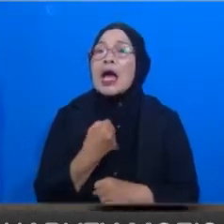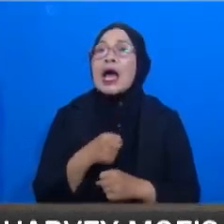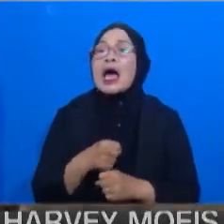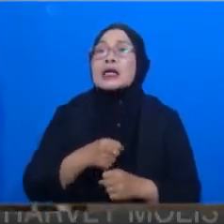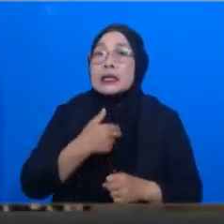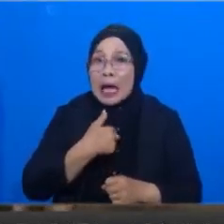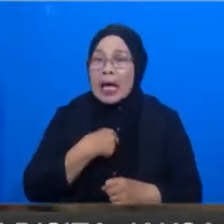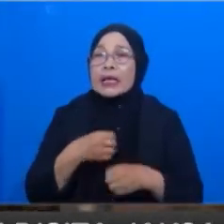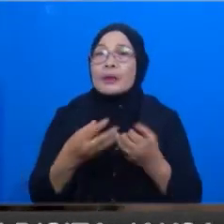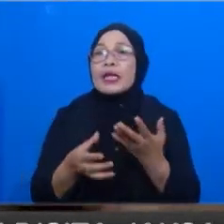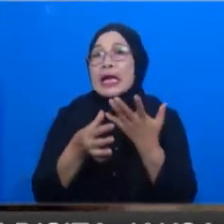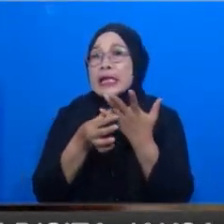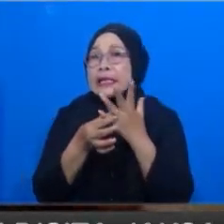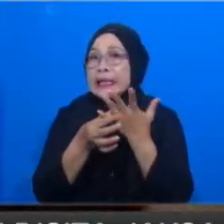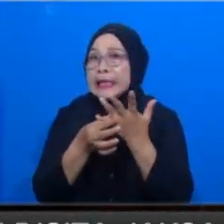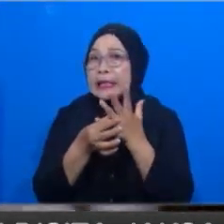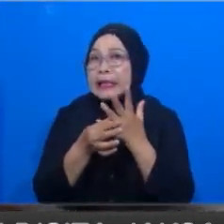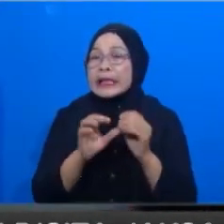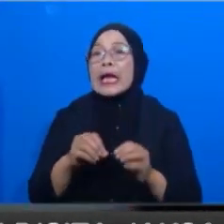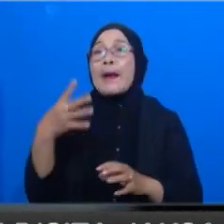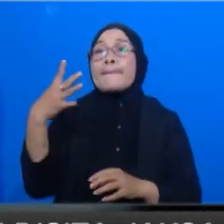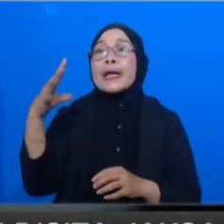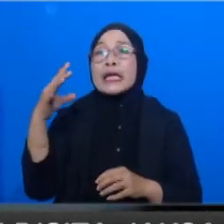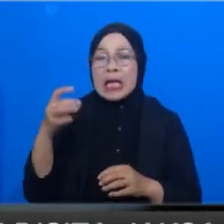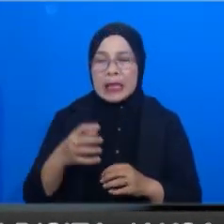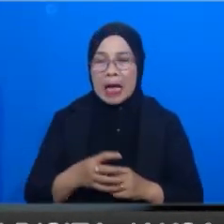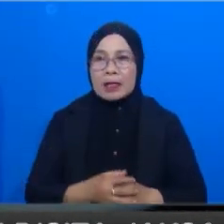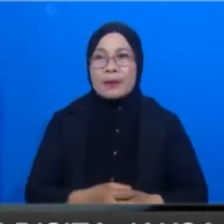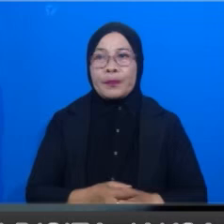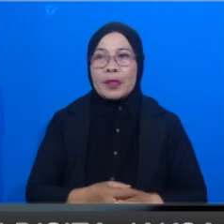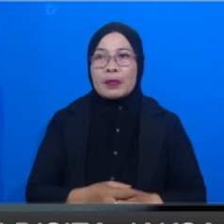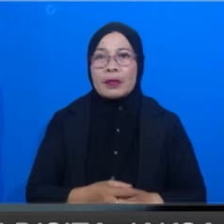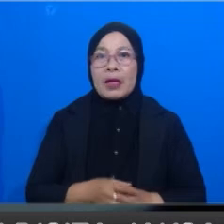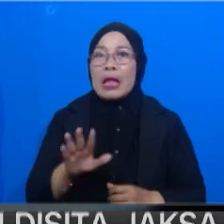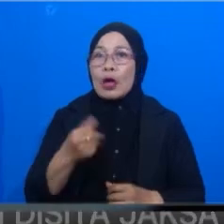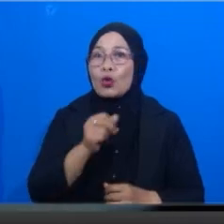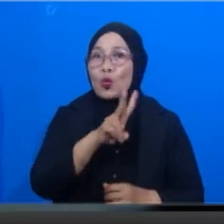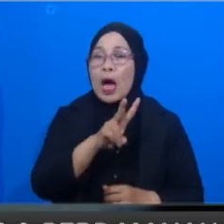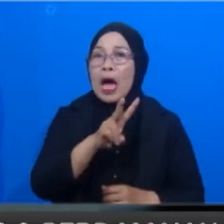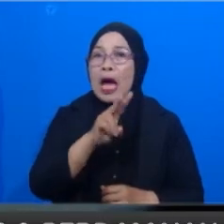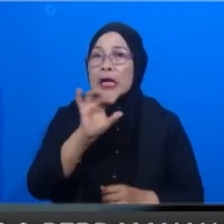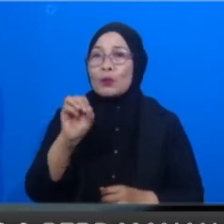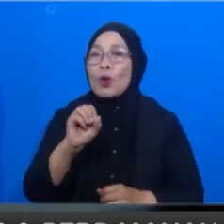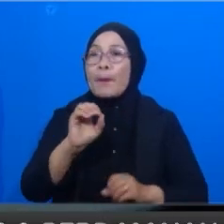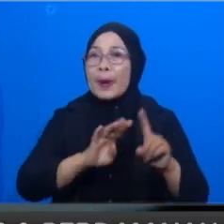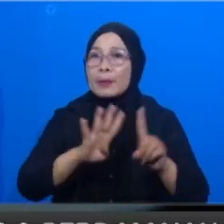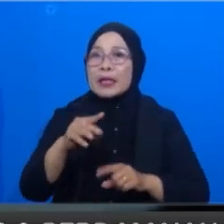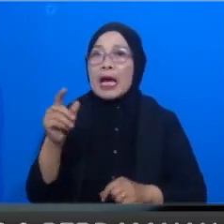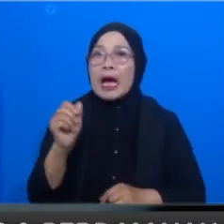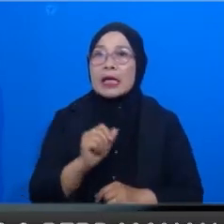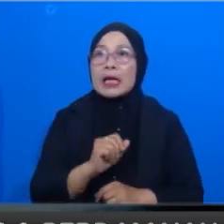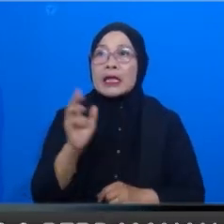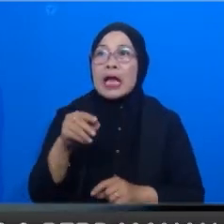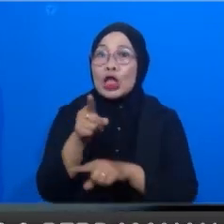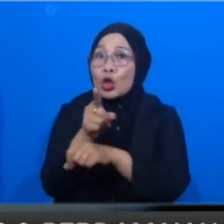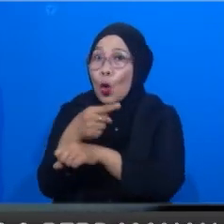cincin tunangan. Mbak, tadi banyak kelawak. Di tahun 2014, ada 23, lebih dari 23 toko-toko